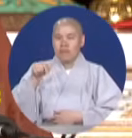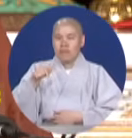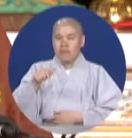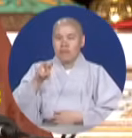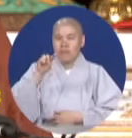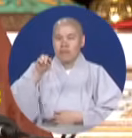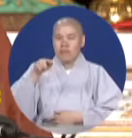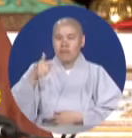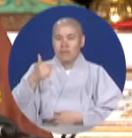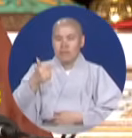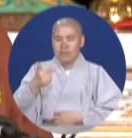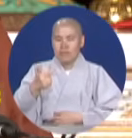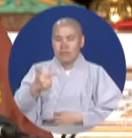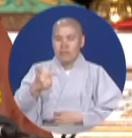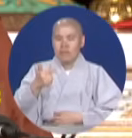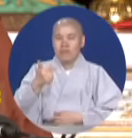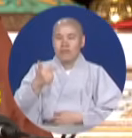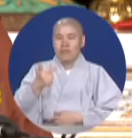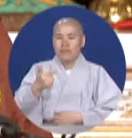양문